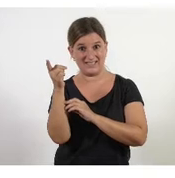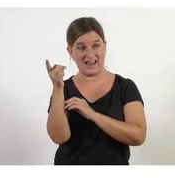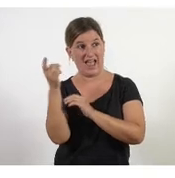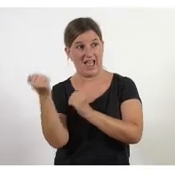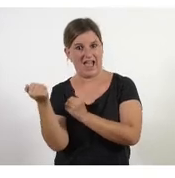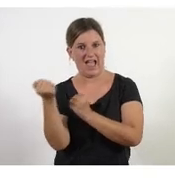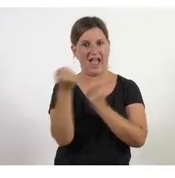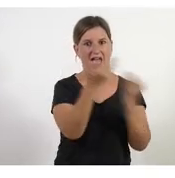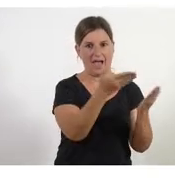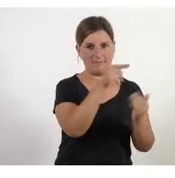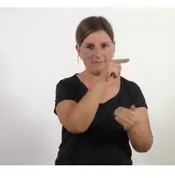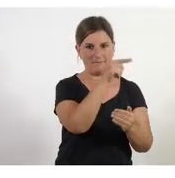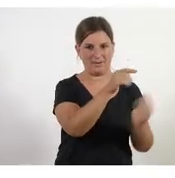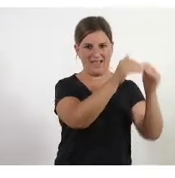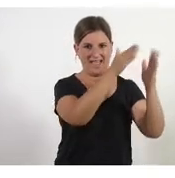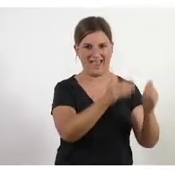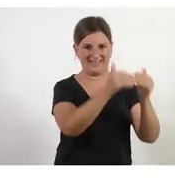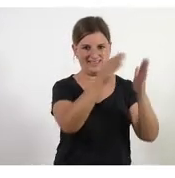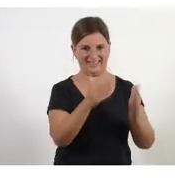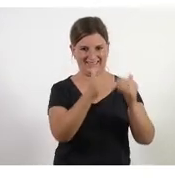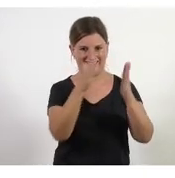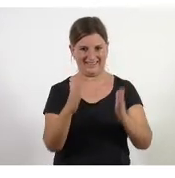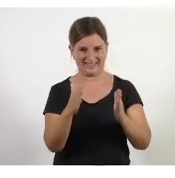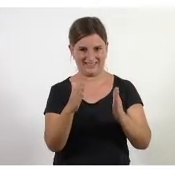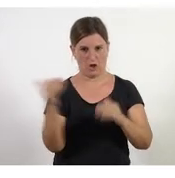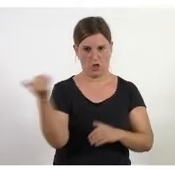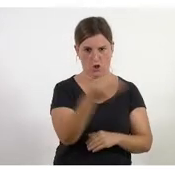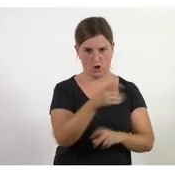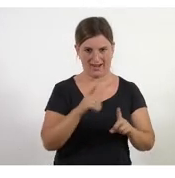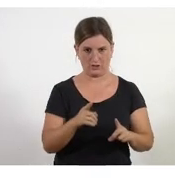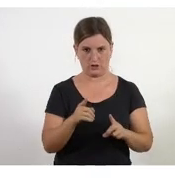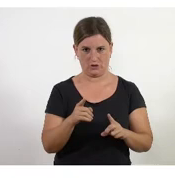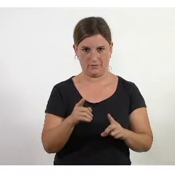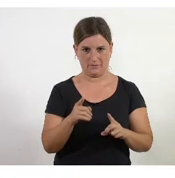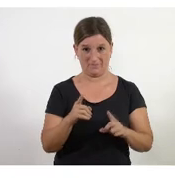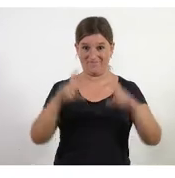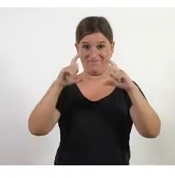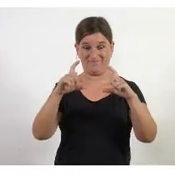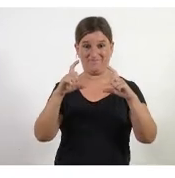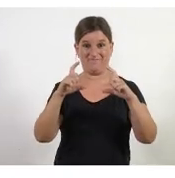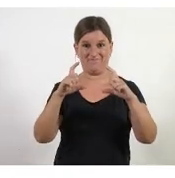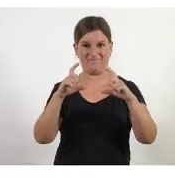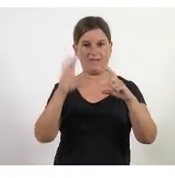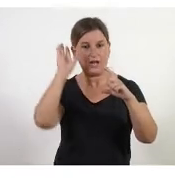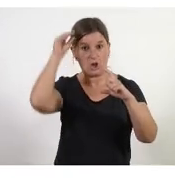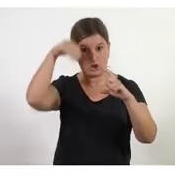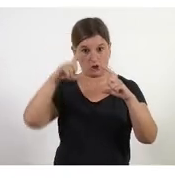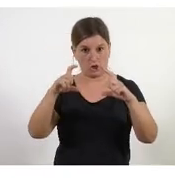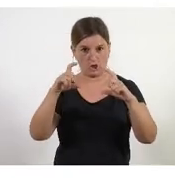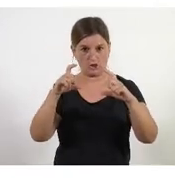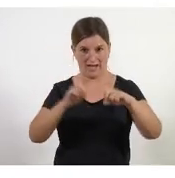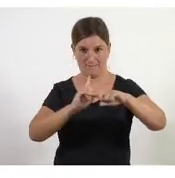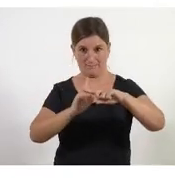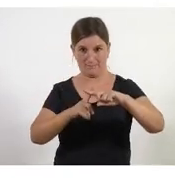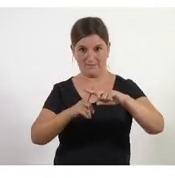ens permetin rebre aquesta donació que fan. D'acord? TechSap Spain és l'entitat del mig que justament